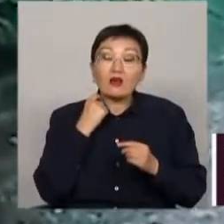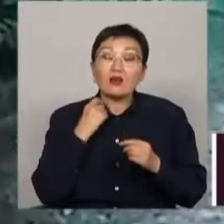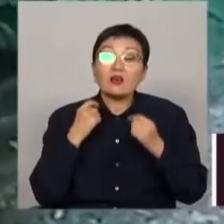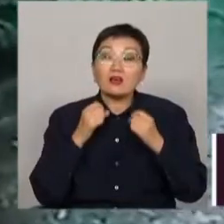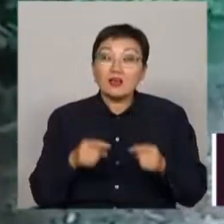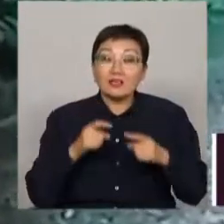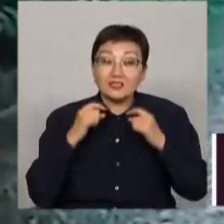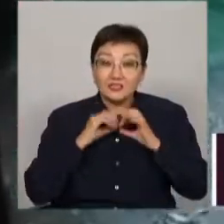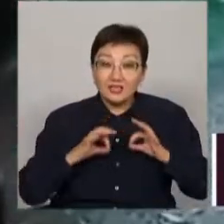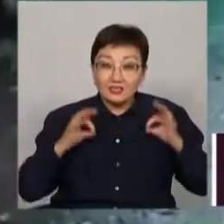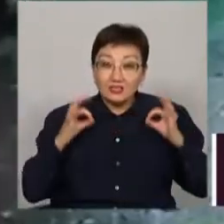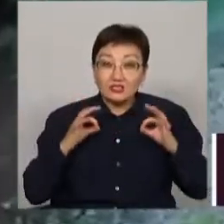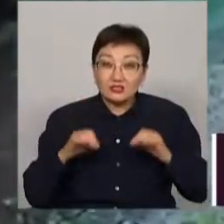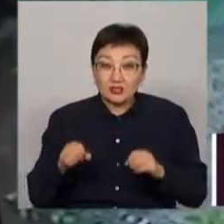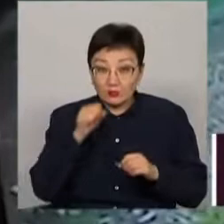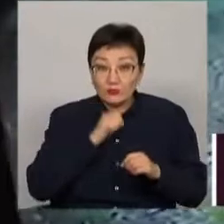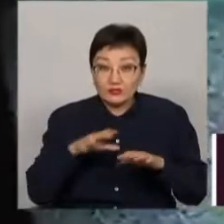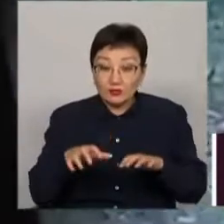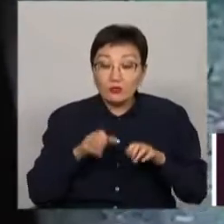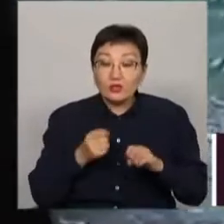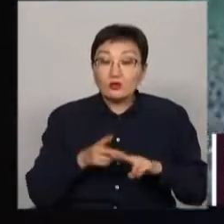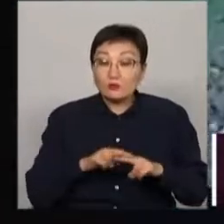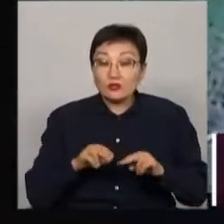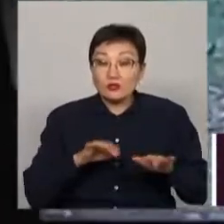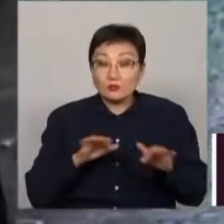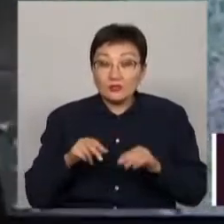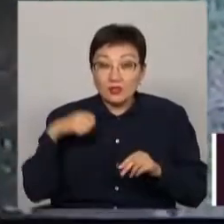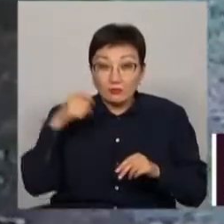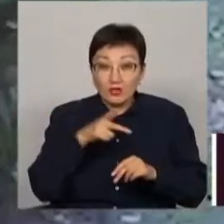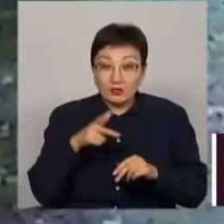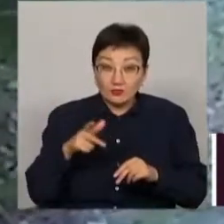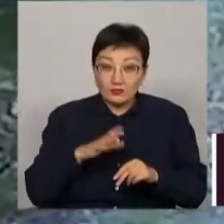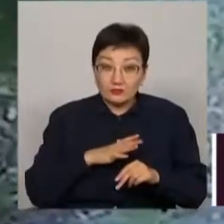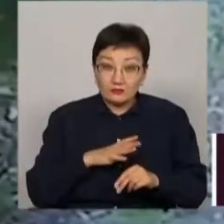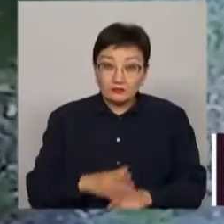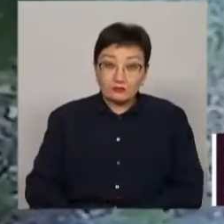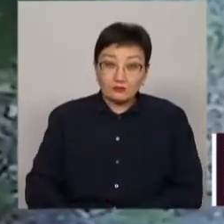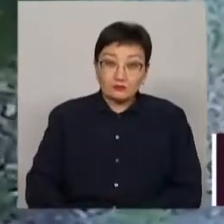қашқан. Арам пиғылын жүзеге асырмақ болған ер адамның бұл әрекеті бақылау камерасына түсіп қалыпты.